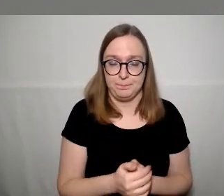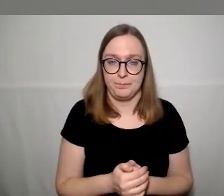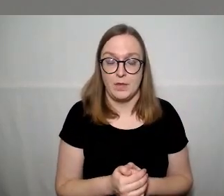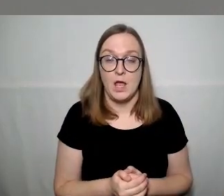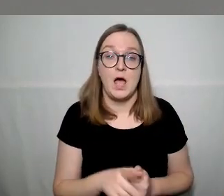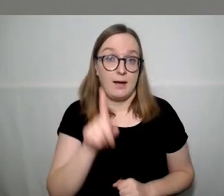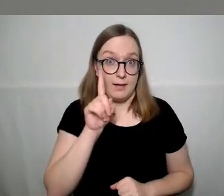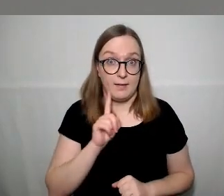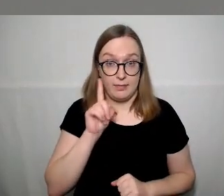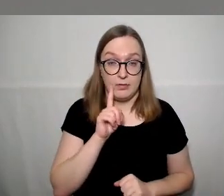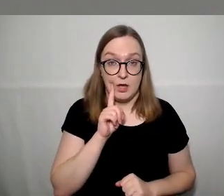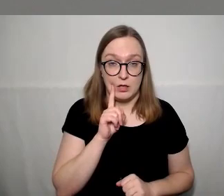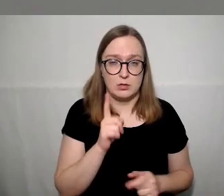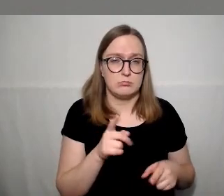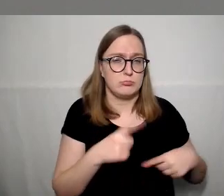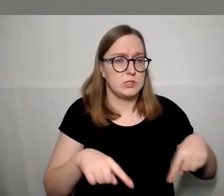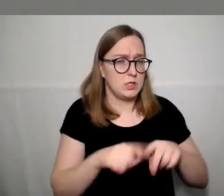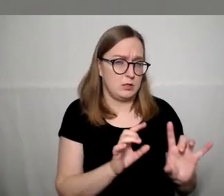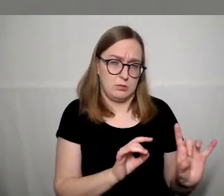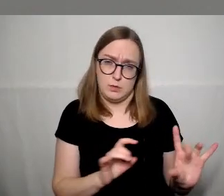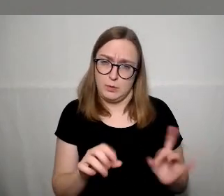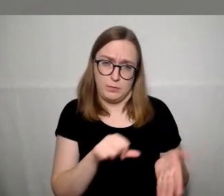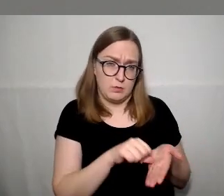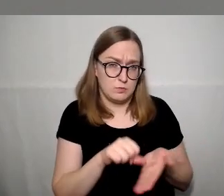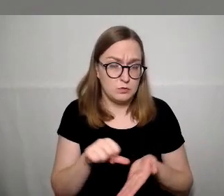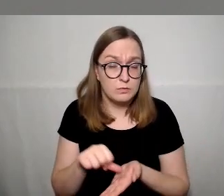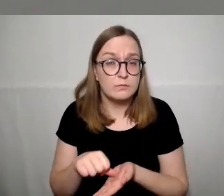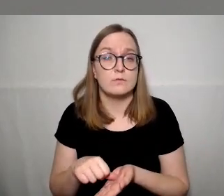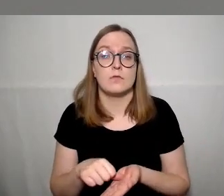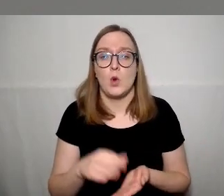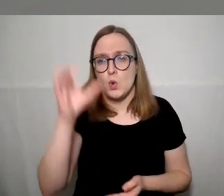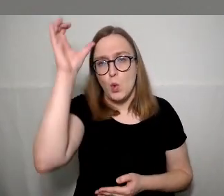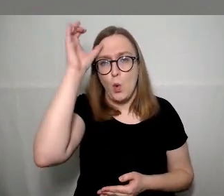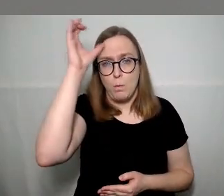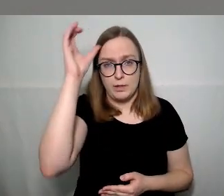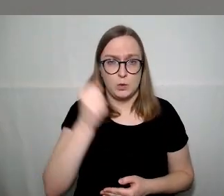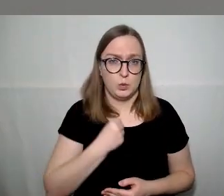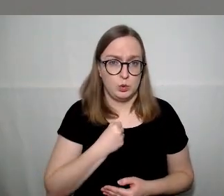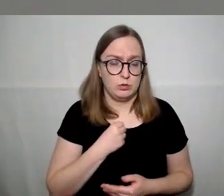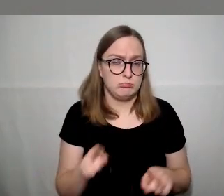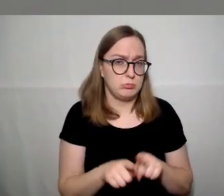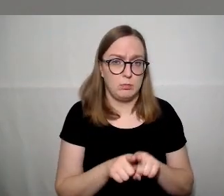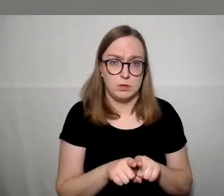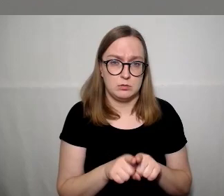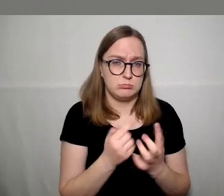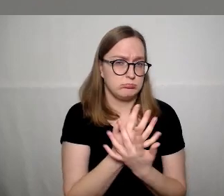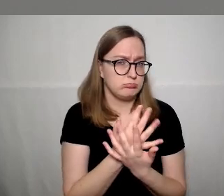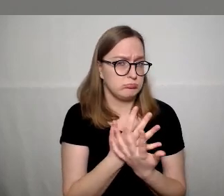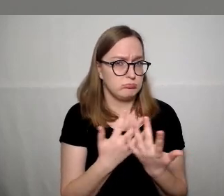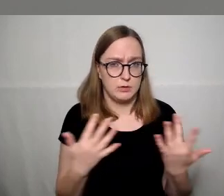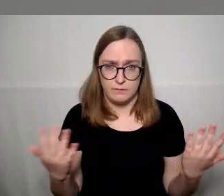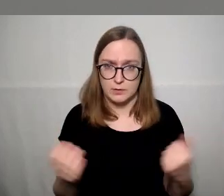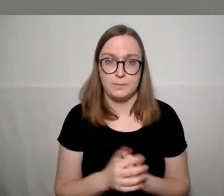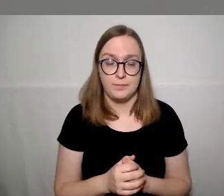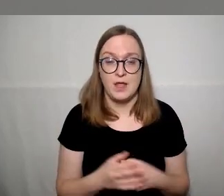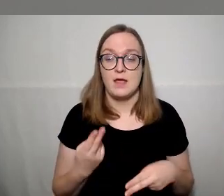Kandidatai yra įvairių sričių, turintys kompetencijų, taip pat labai įvairiuose srityse,